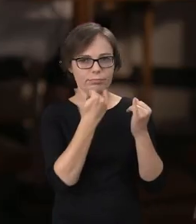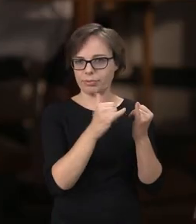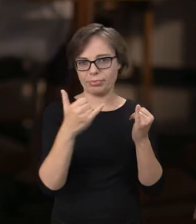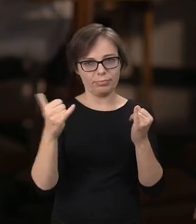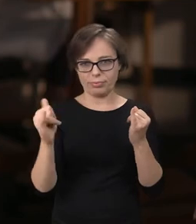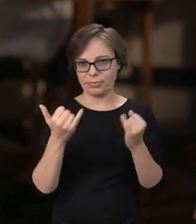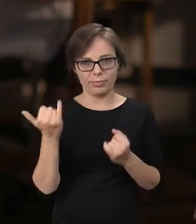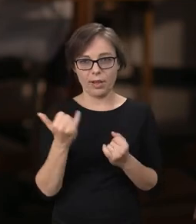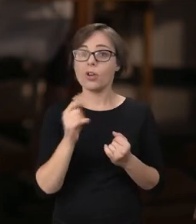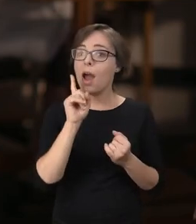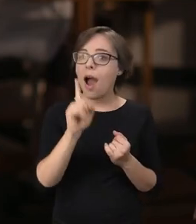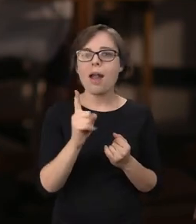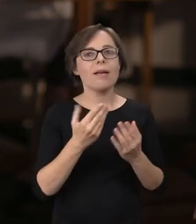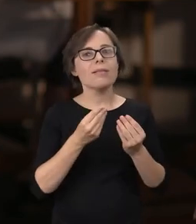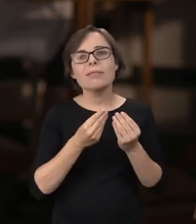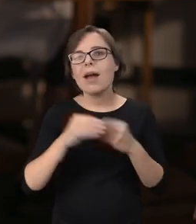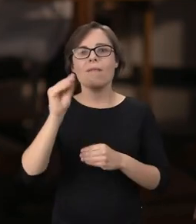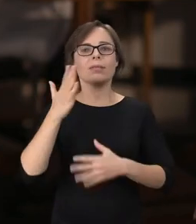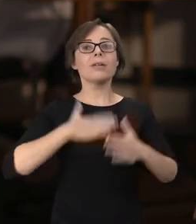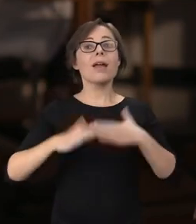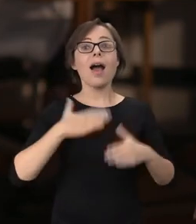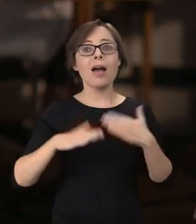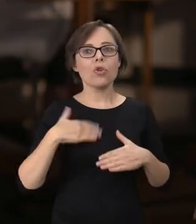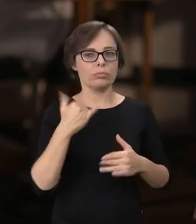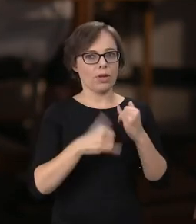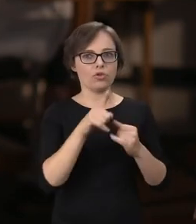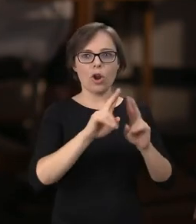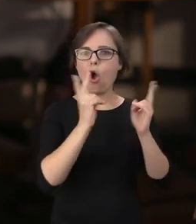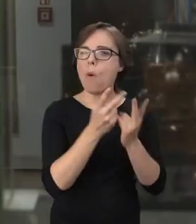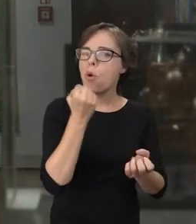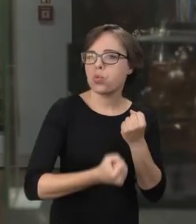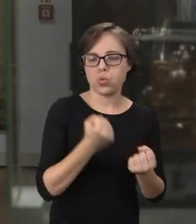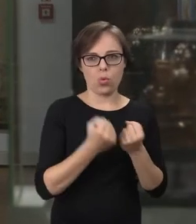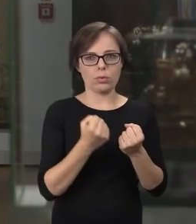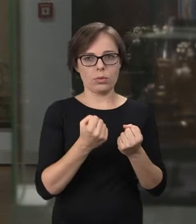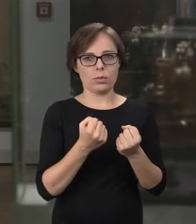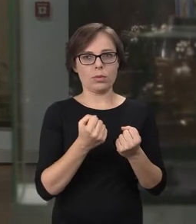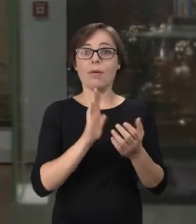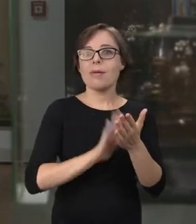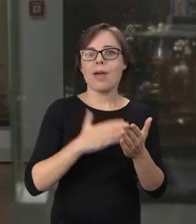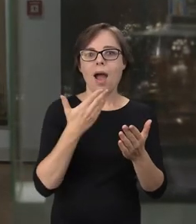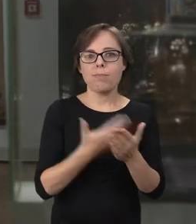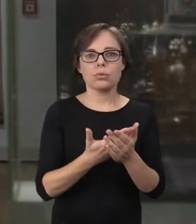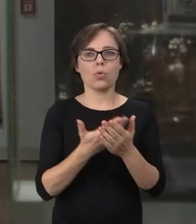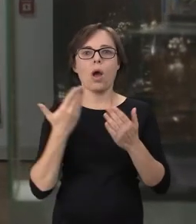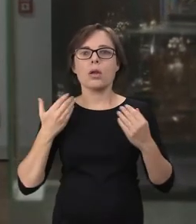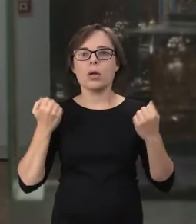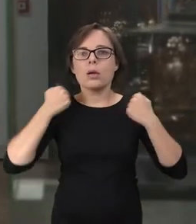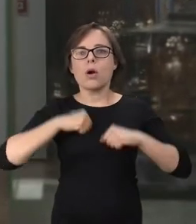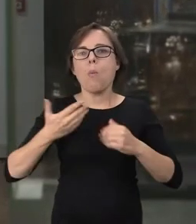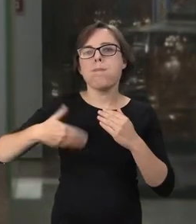Chyba najbardziej cieszą te najtrudniejsze, tam gdzie są największe wyzwania, jak płaszcz koronacyjny, czy właśnie